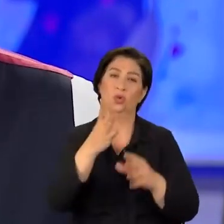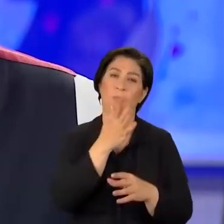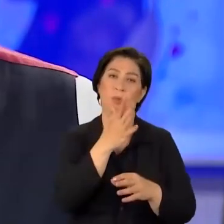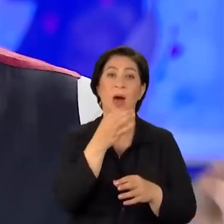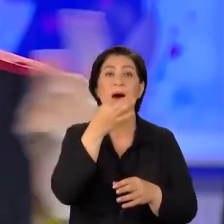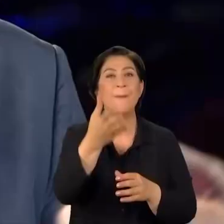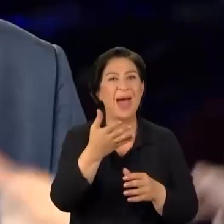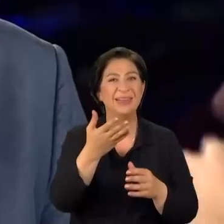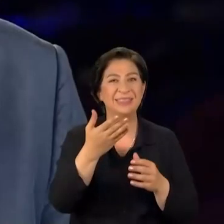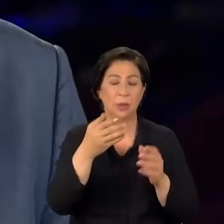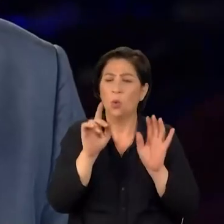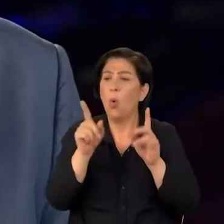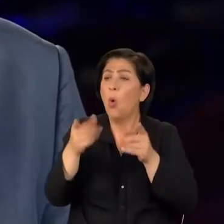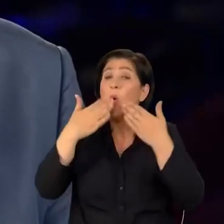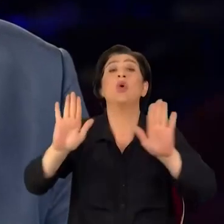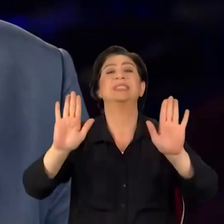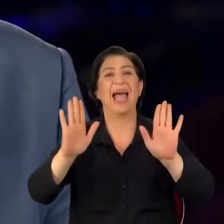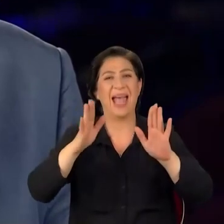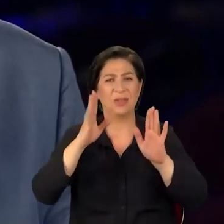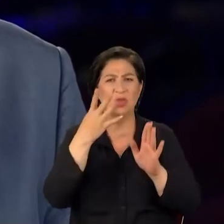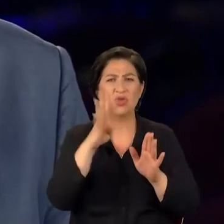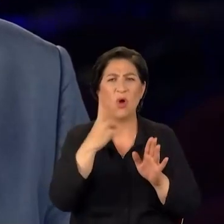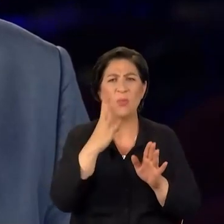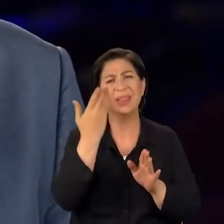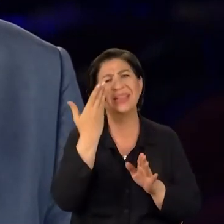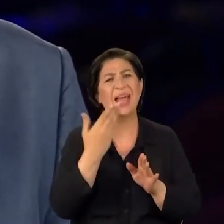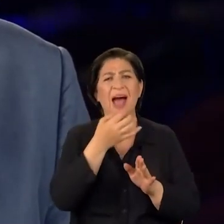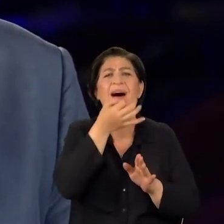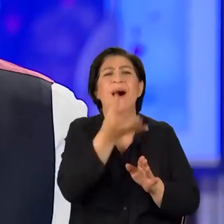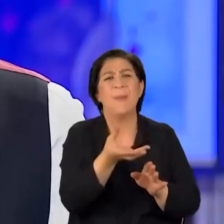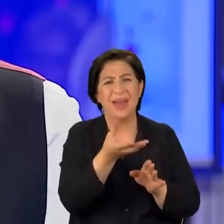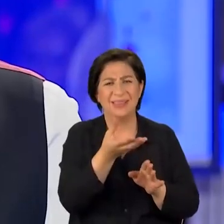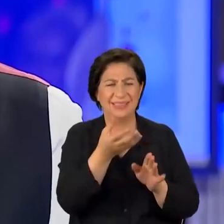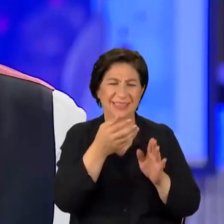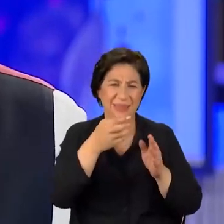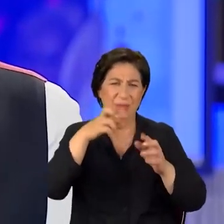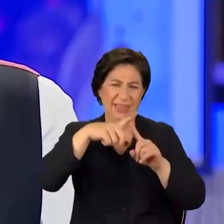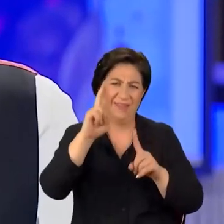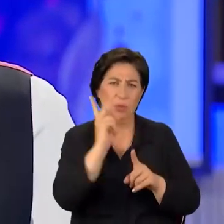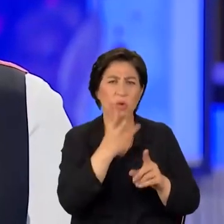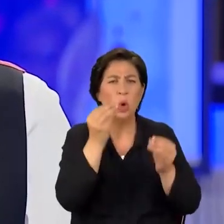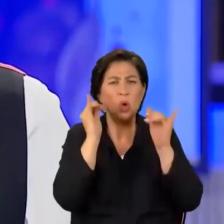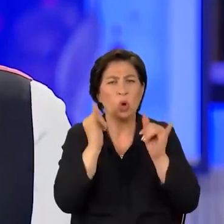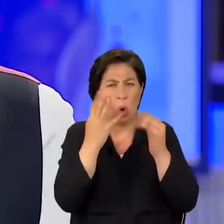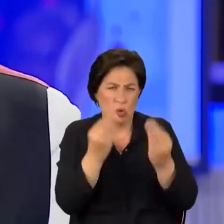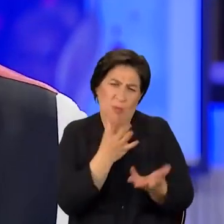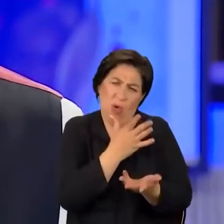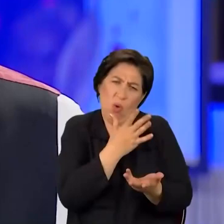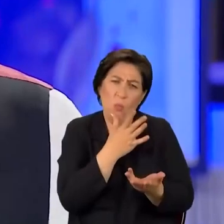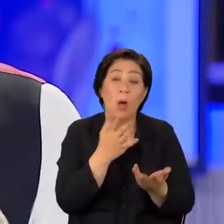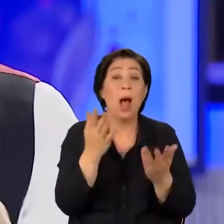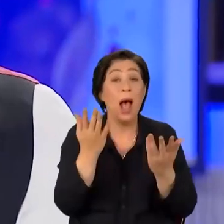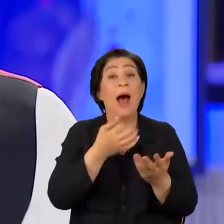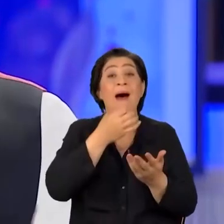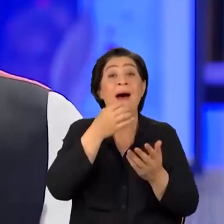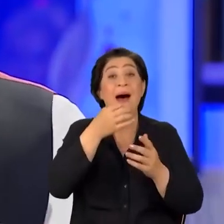Haber kanallarının ülke çapında 4000 reyting ailesinden ölçüm sonuçlarının çok kötü olduğunu biliyorum. Yani bütün